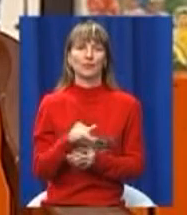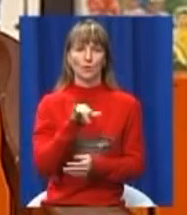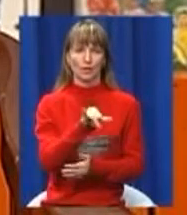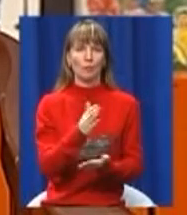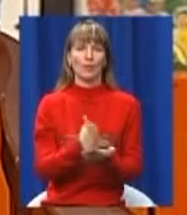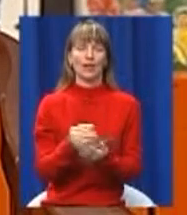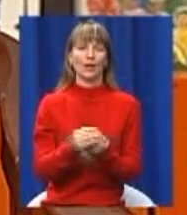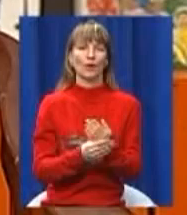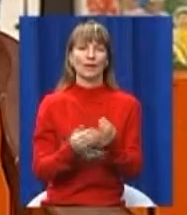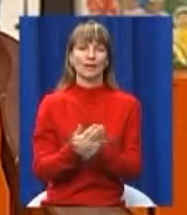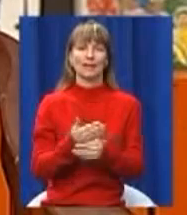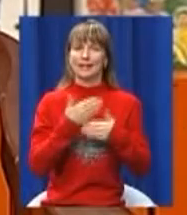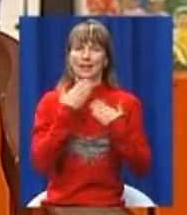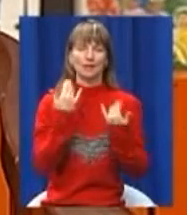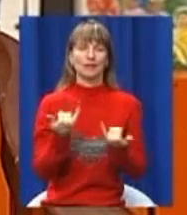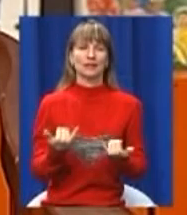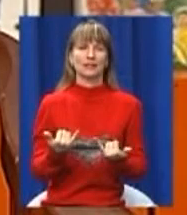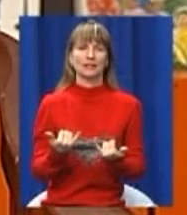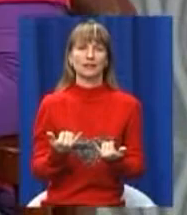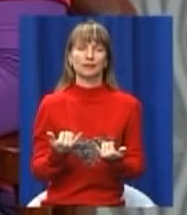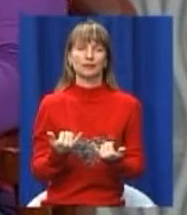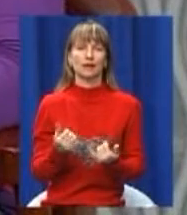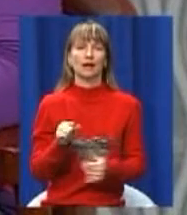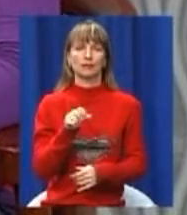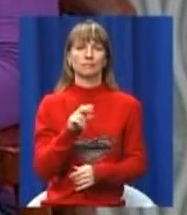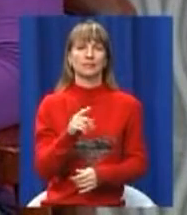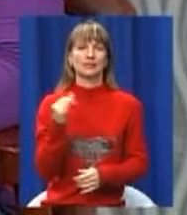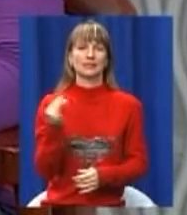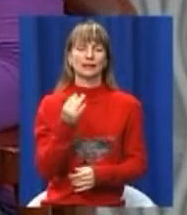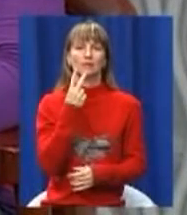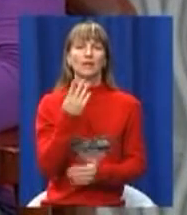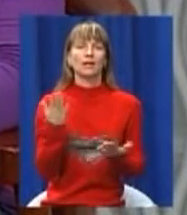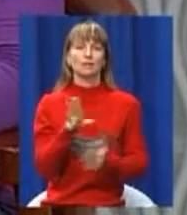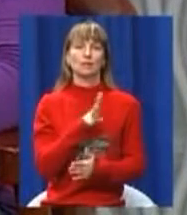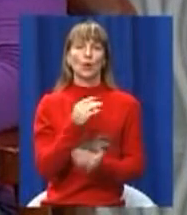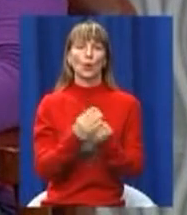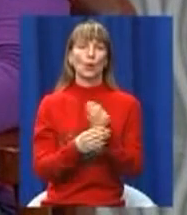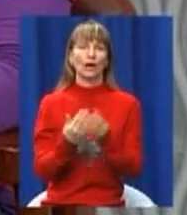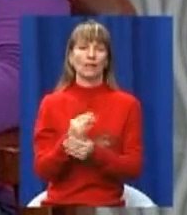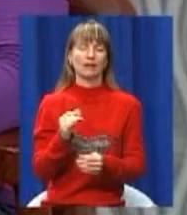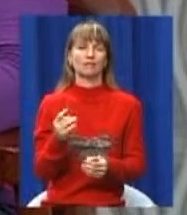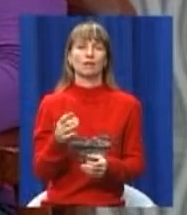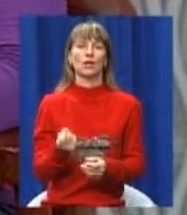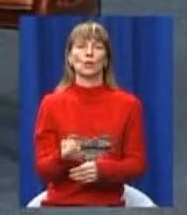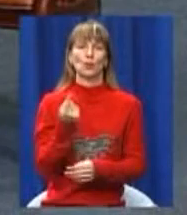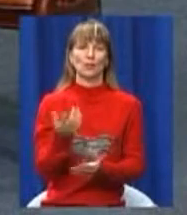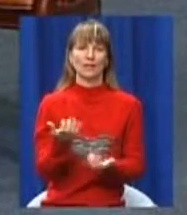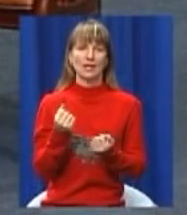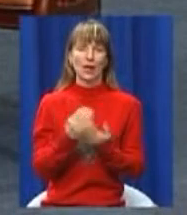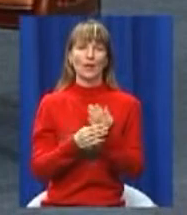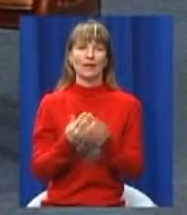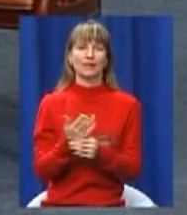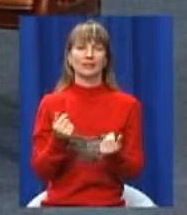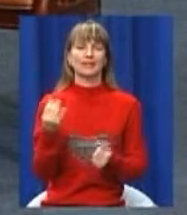тебе рукавиці? Ні, у мене зараз немає поки що. А тобі було б цікаво взагалі подивитися, які були рукавиці і взагалі звідки вони пішли?